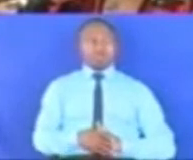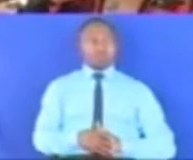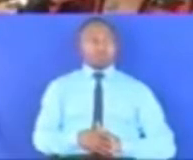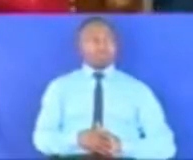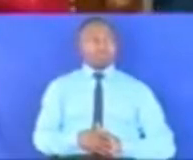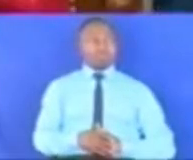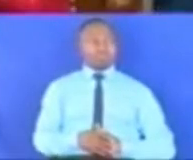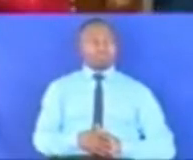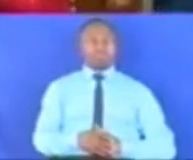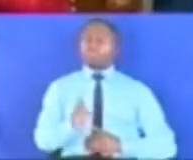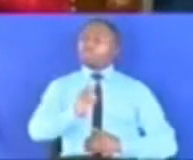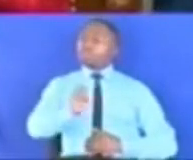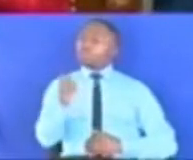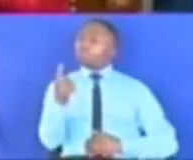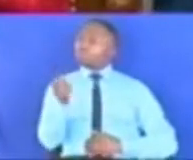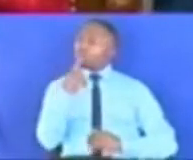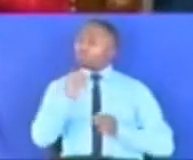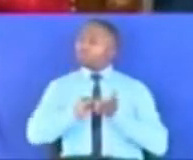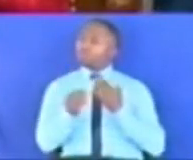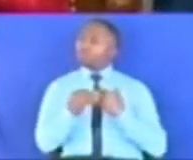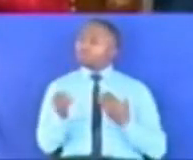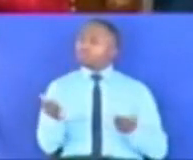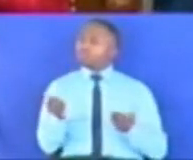Dakika moja, hebu elezea dawa gani?